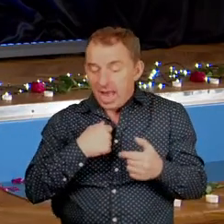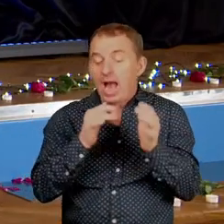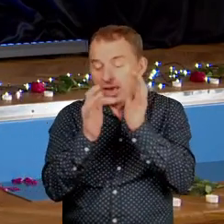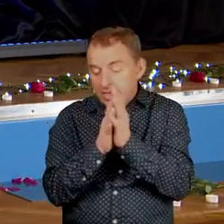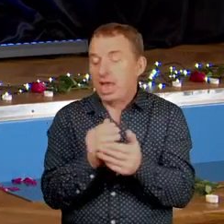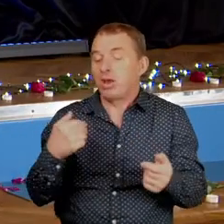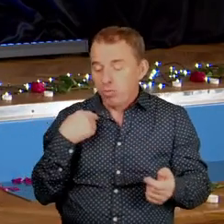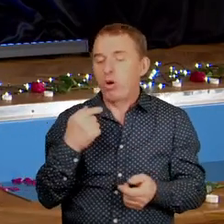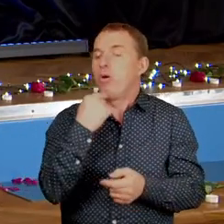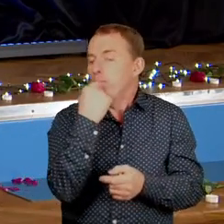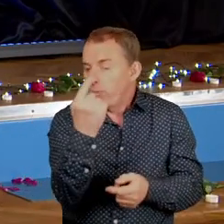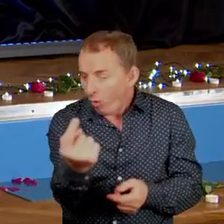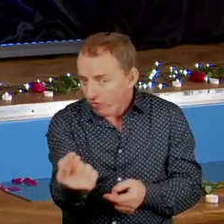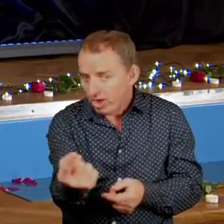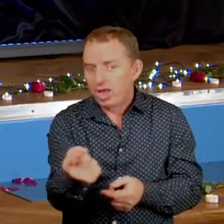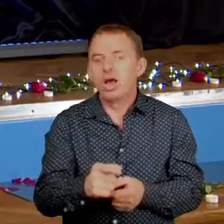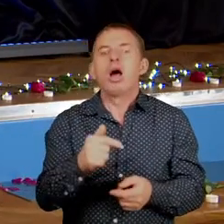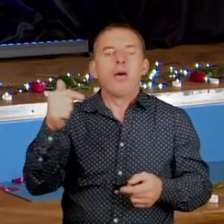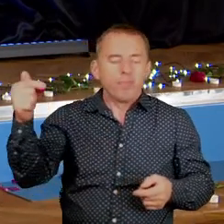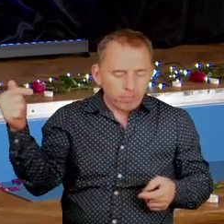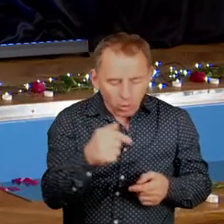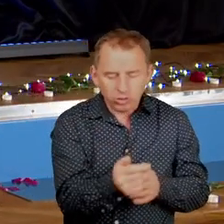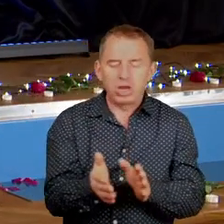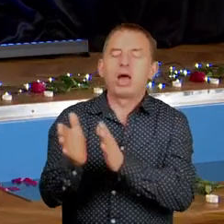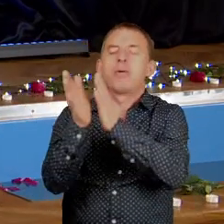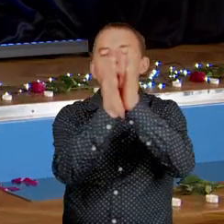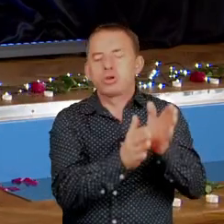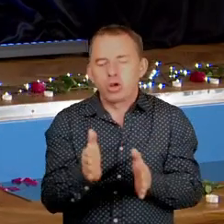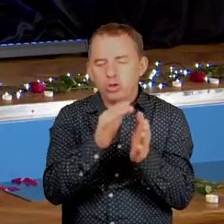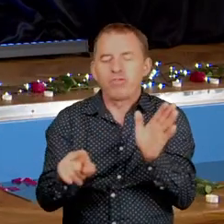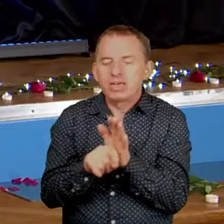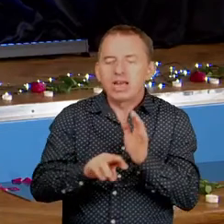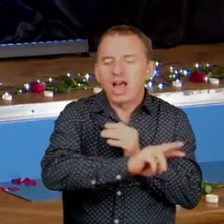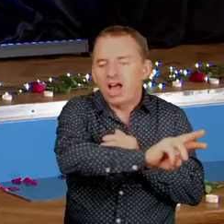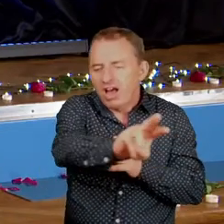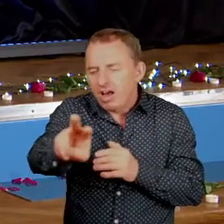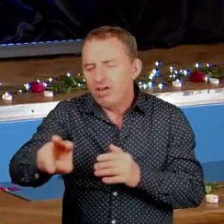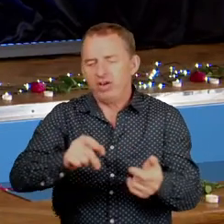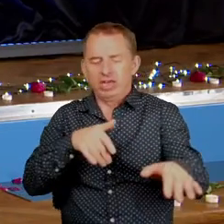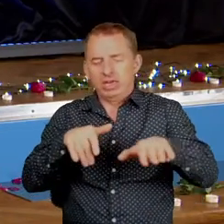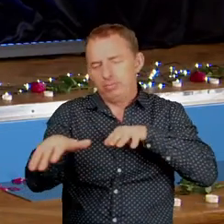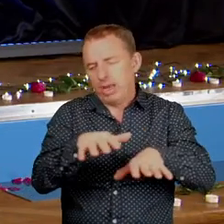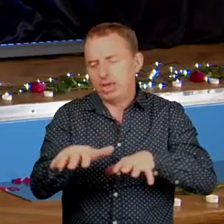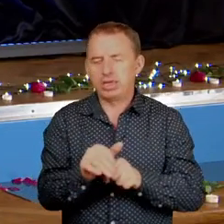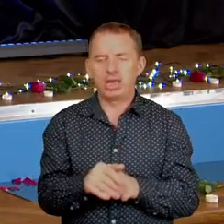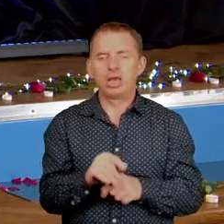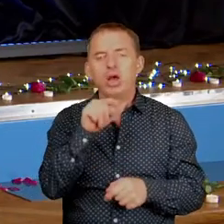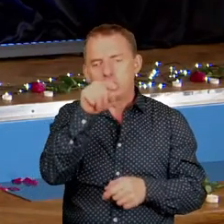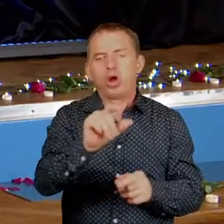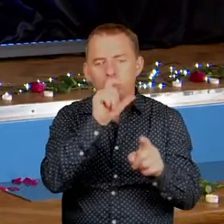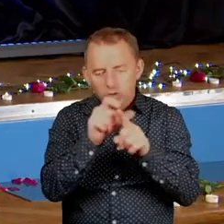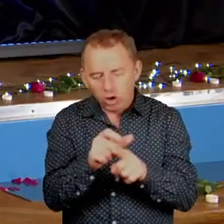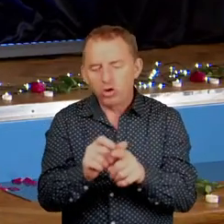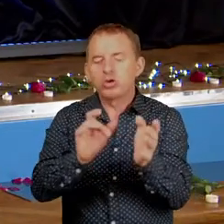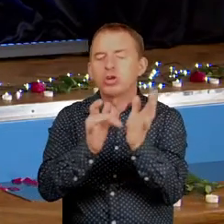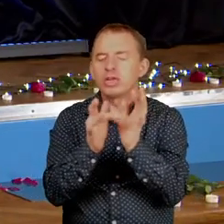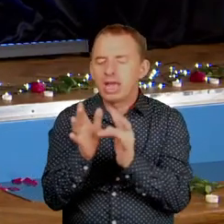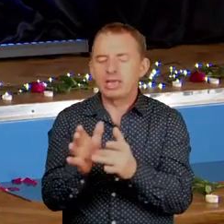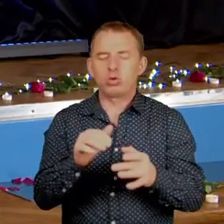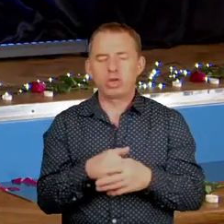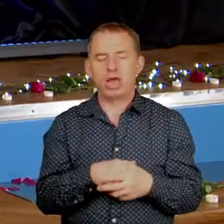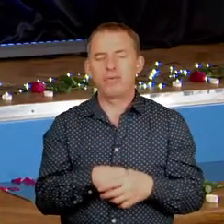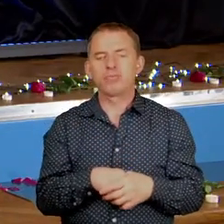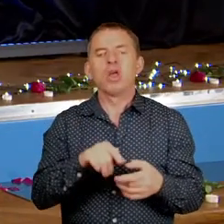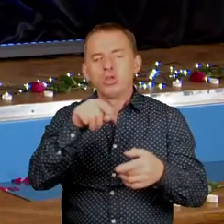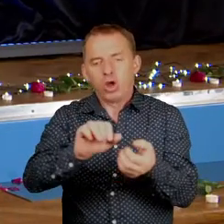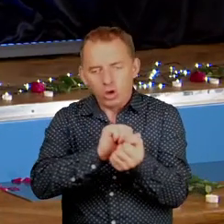prepare a place for you. Ale muszę przygotować dla was miejsce. Now these are the words of Christ. To są słowa Jezusa. This is the promise of Jesus.